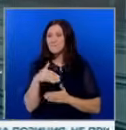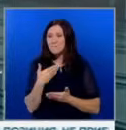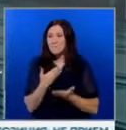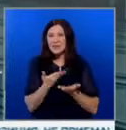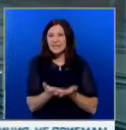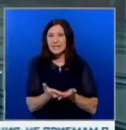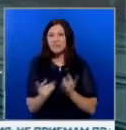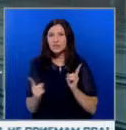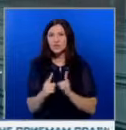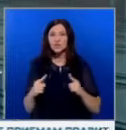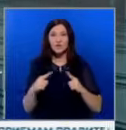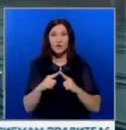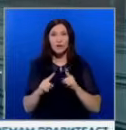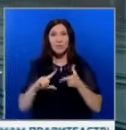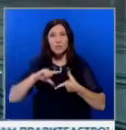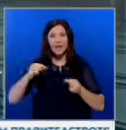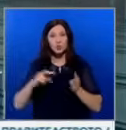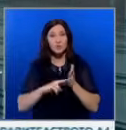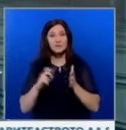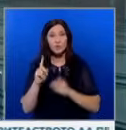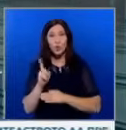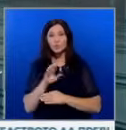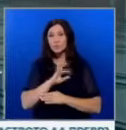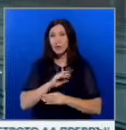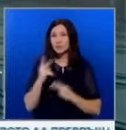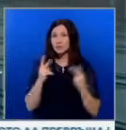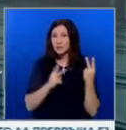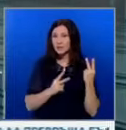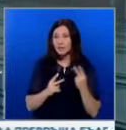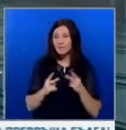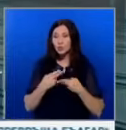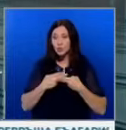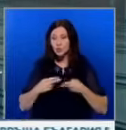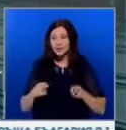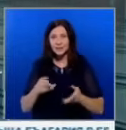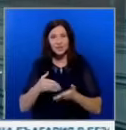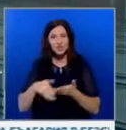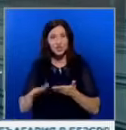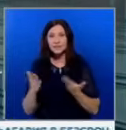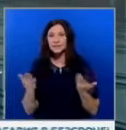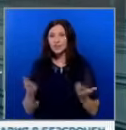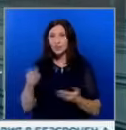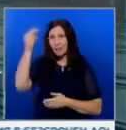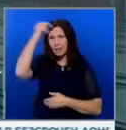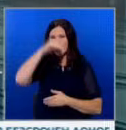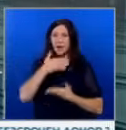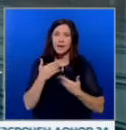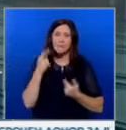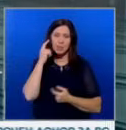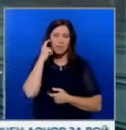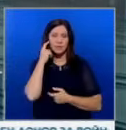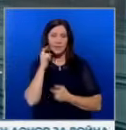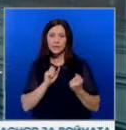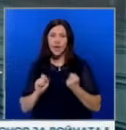НАТО. Изводът, който успяхме да научим от откритата част е, че България няма намерение